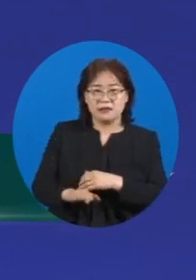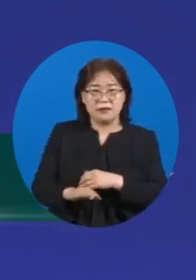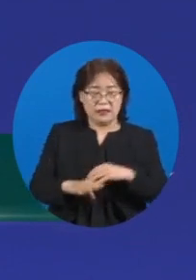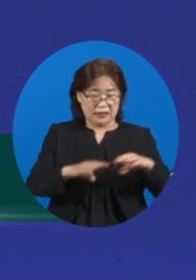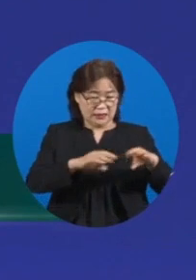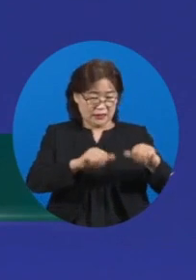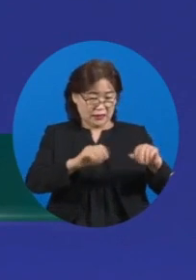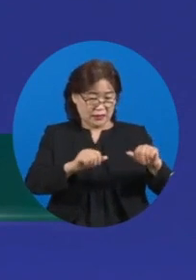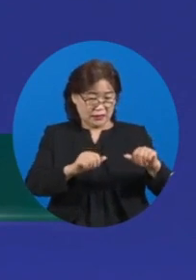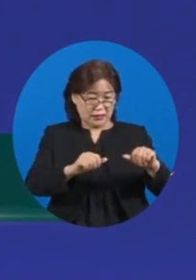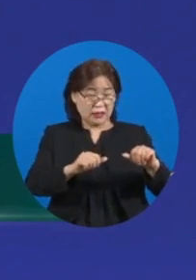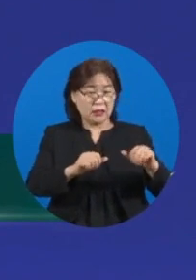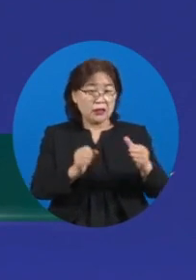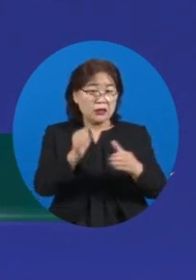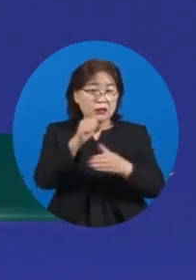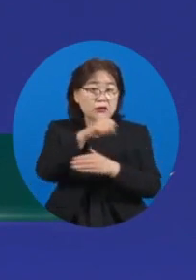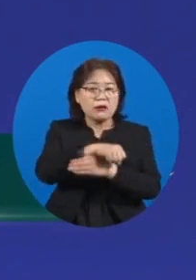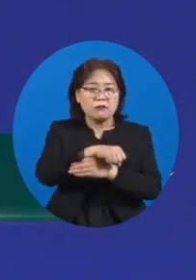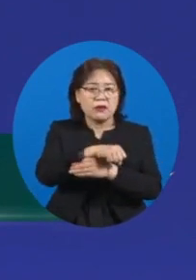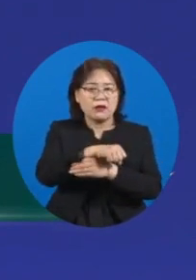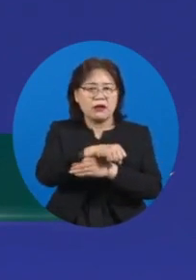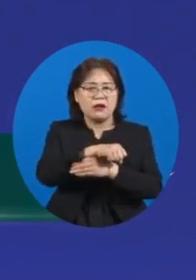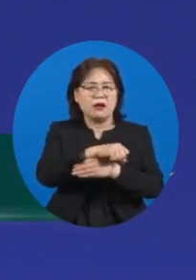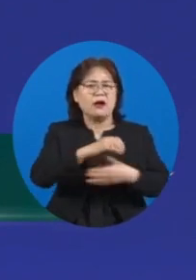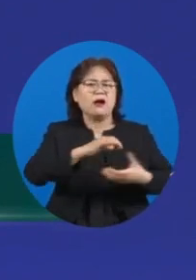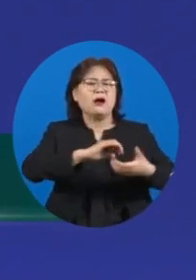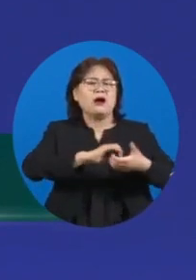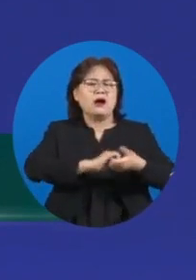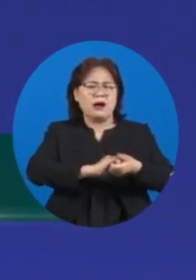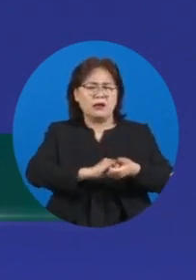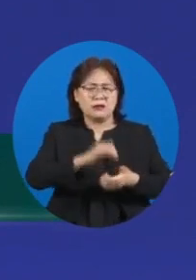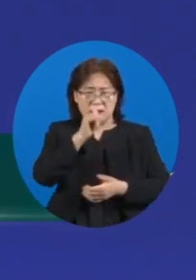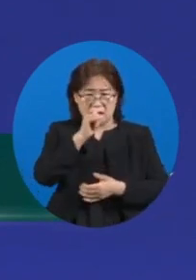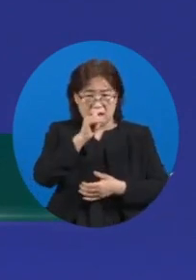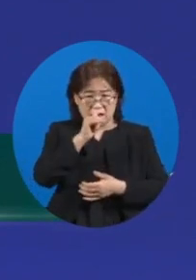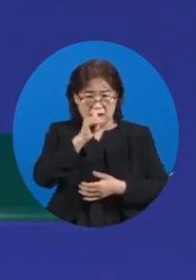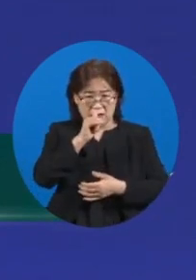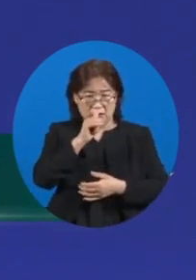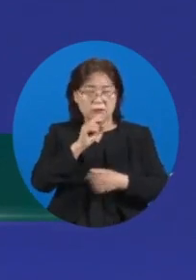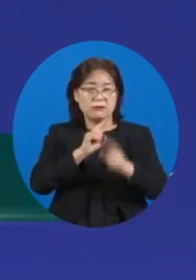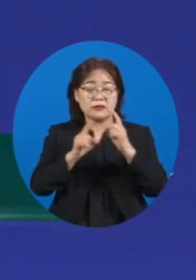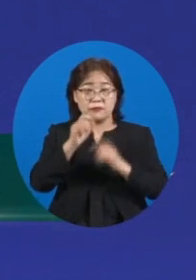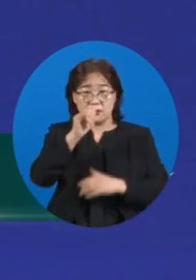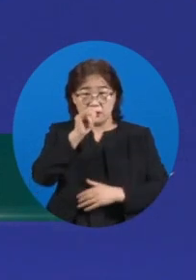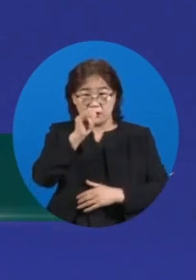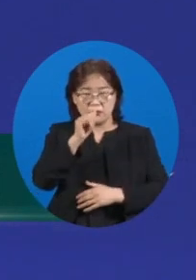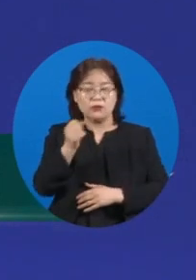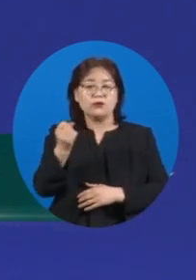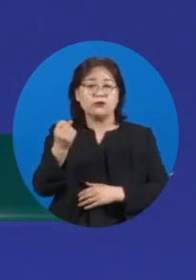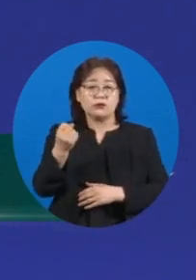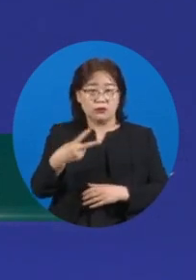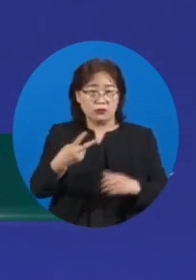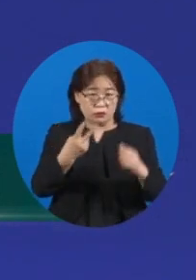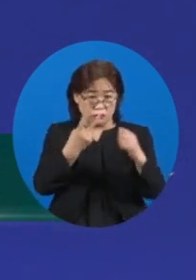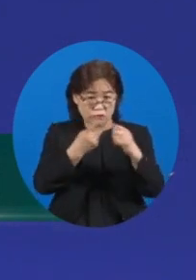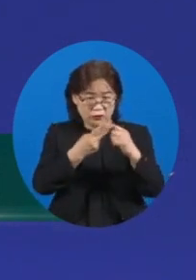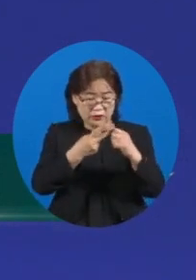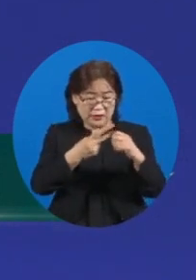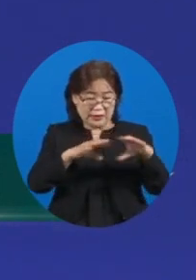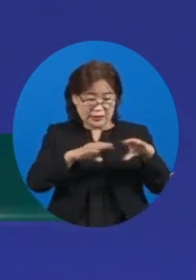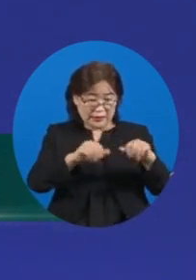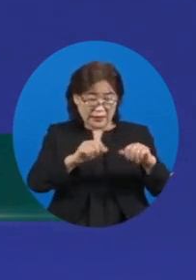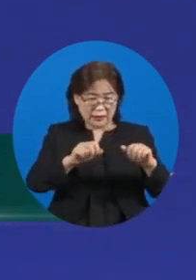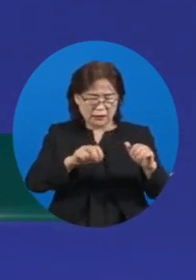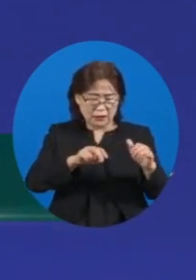강에 소추 렌은 한계가 있을 것임을 말씀하신 것임 두번째는 뭐예요 땅에서